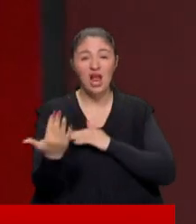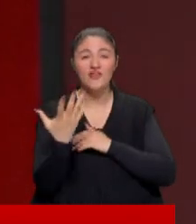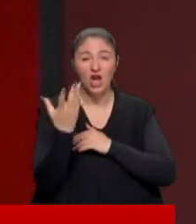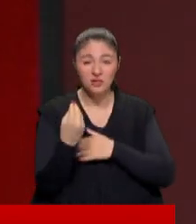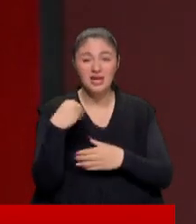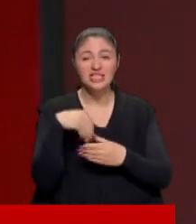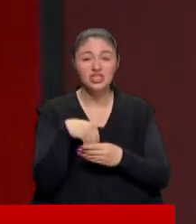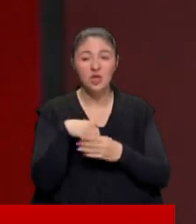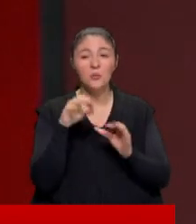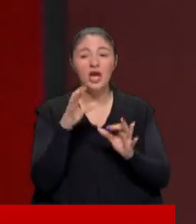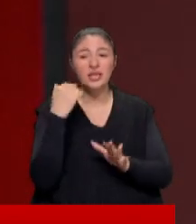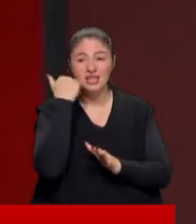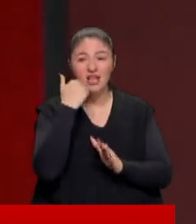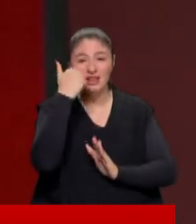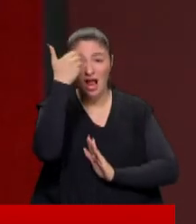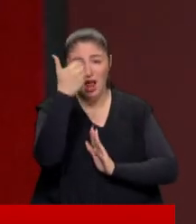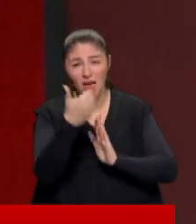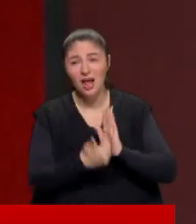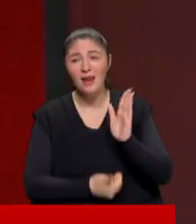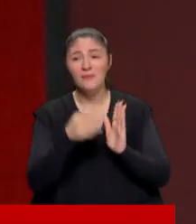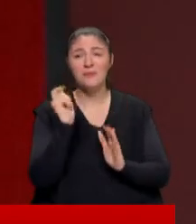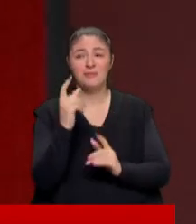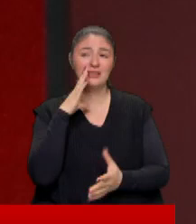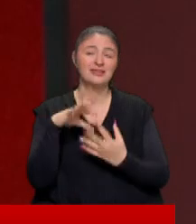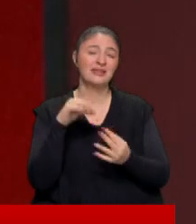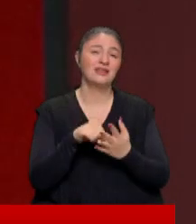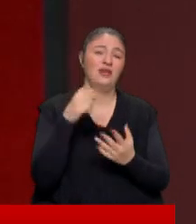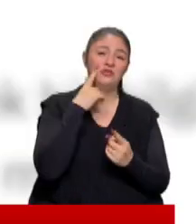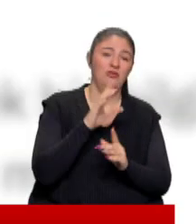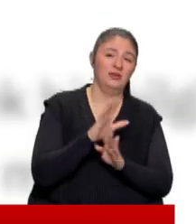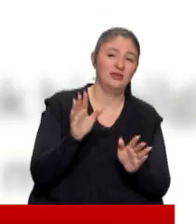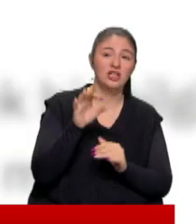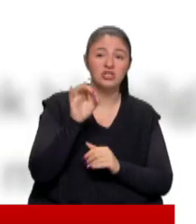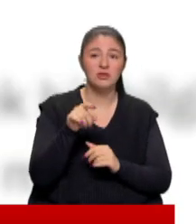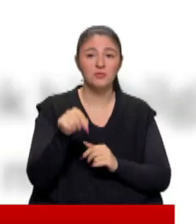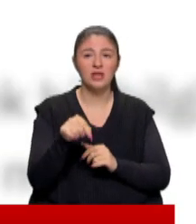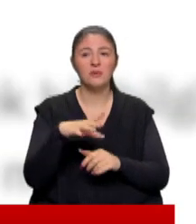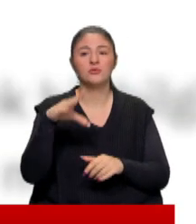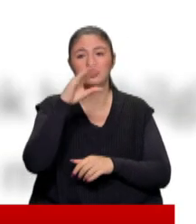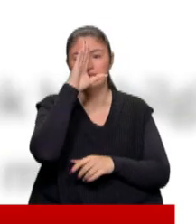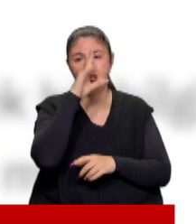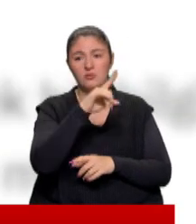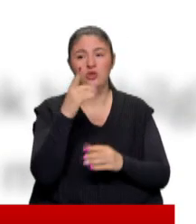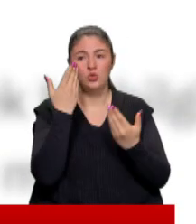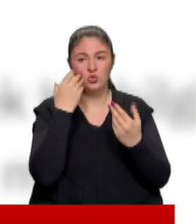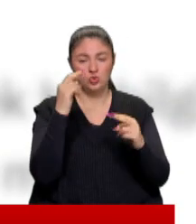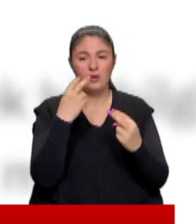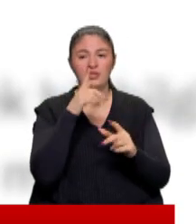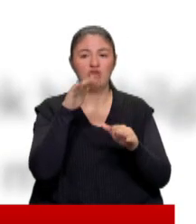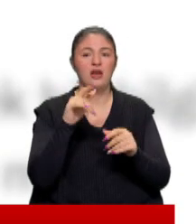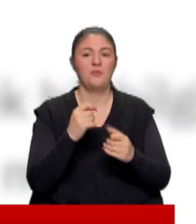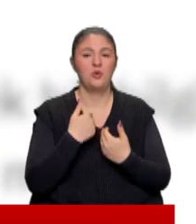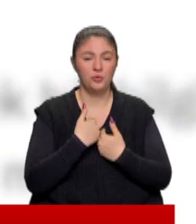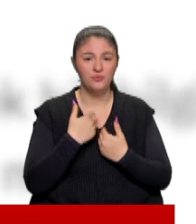muhalefet etmek için bu kadar yalanı alt alta dizen bir insan tarih görmemiştir. Şimdi buradan tüm İstanbulluların huzurunda bir